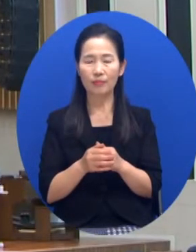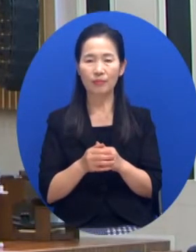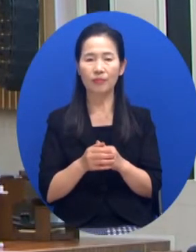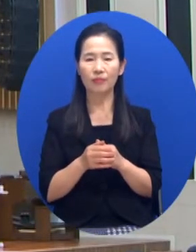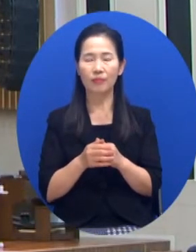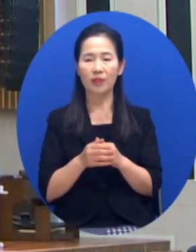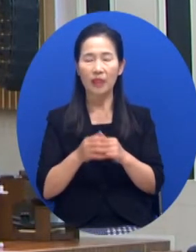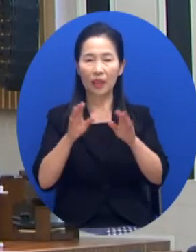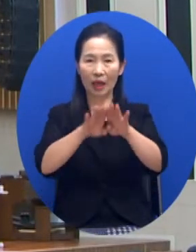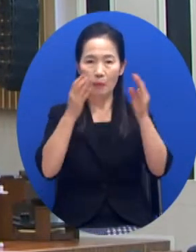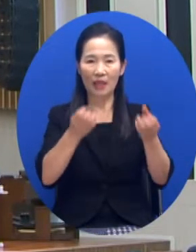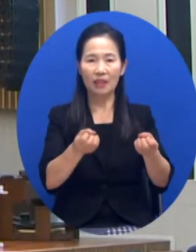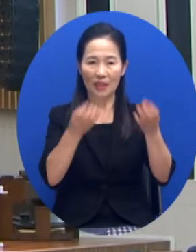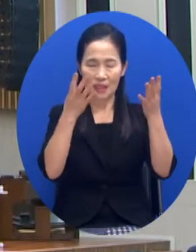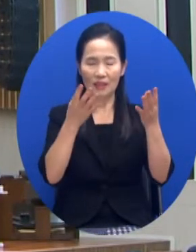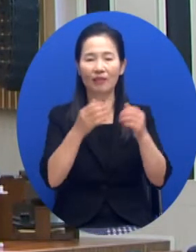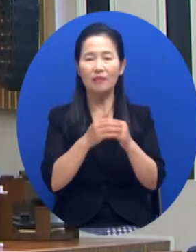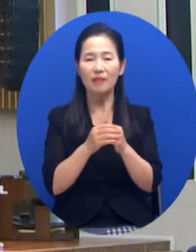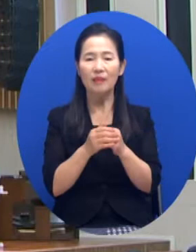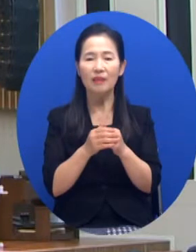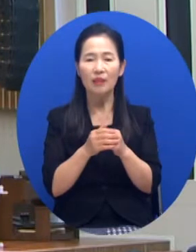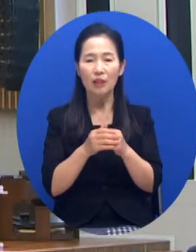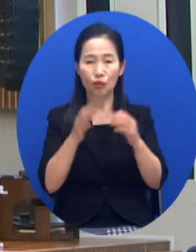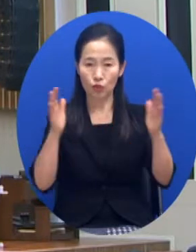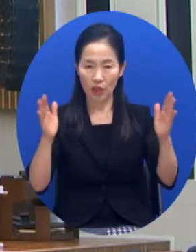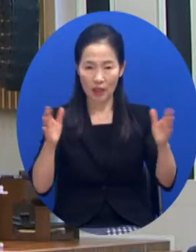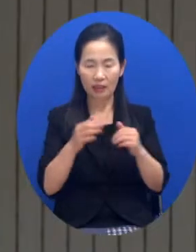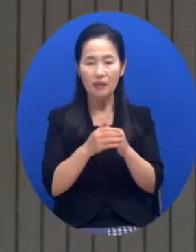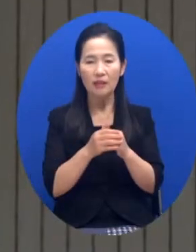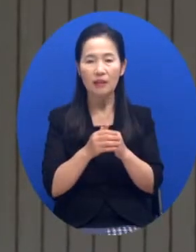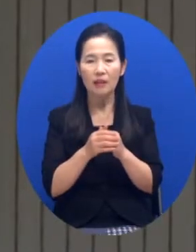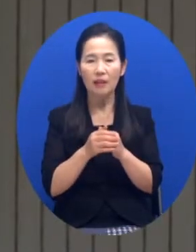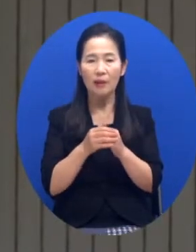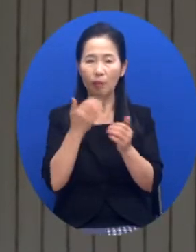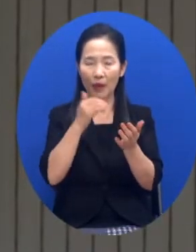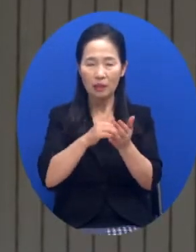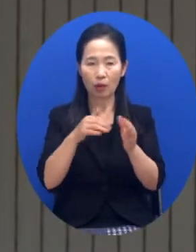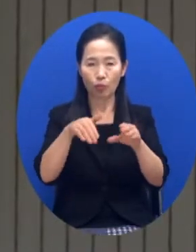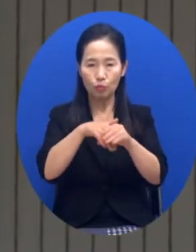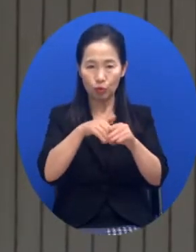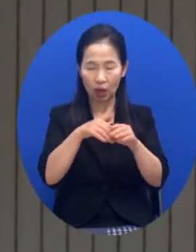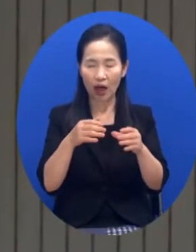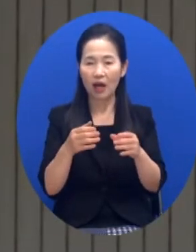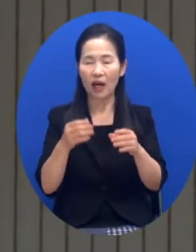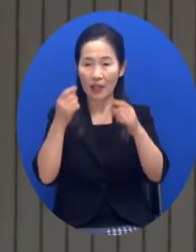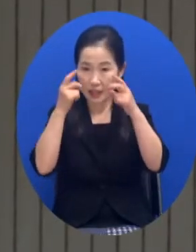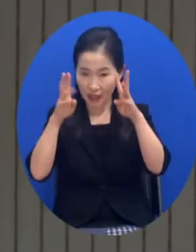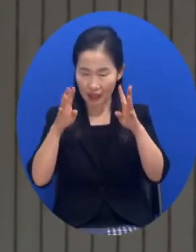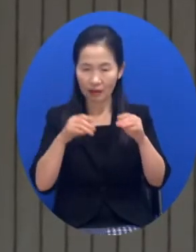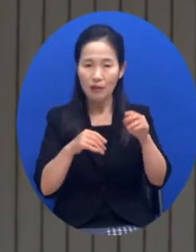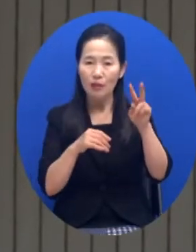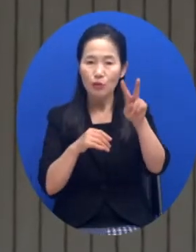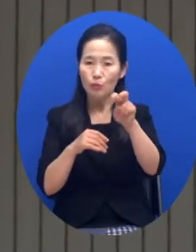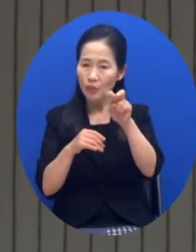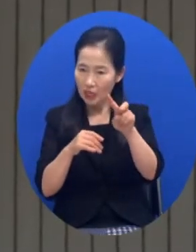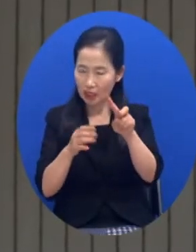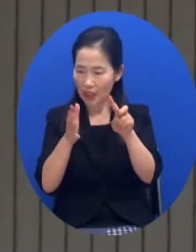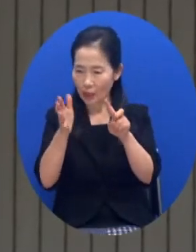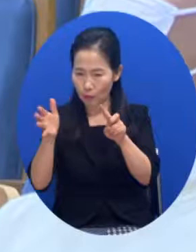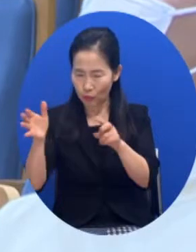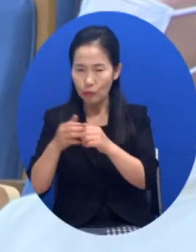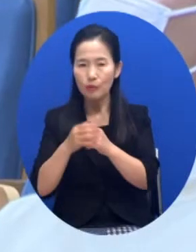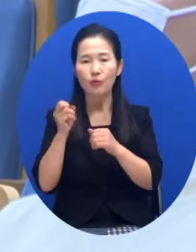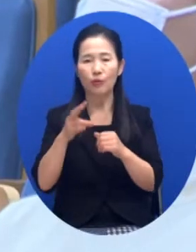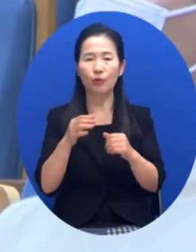비대면 개막식으로 문을 연 진리문화제 주간에는 백석문화대 21개 학부 학생들의 전시와 공연, 체험